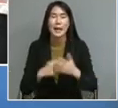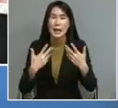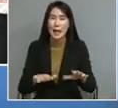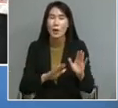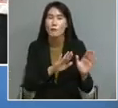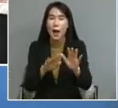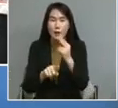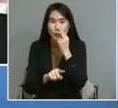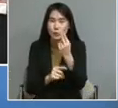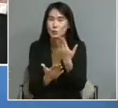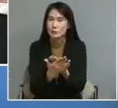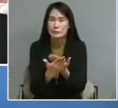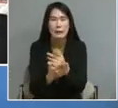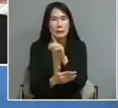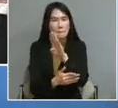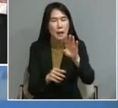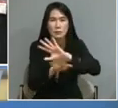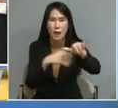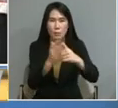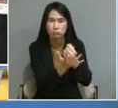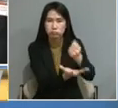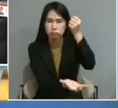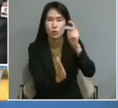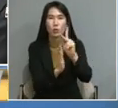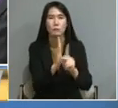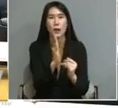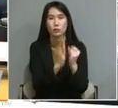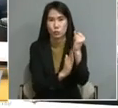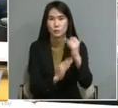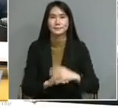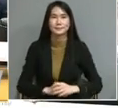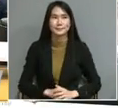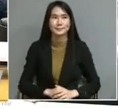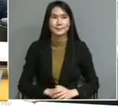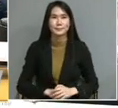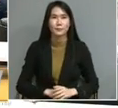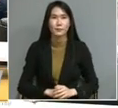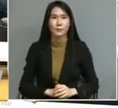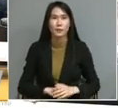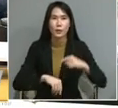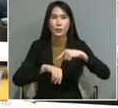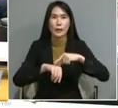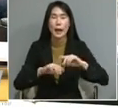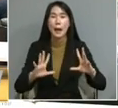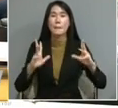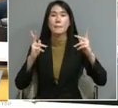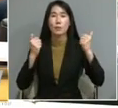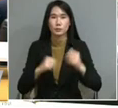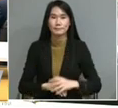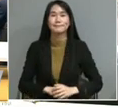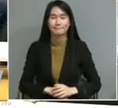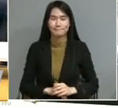จะติดตามทุกบาททุกสตางค์ให้อยู่ในกรอบของกฎหมายครับหมดเวลาพอดีเนาะได้